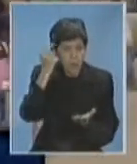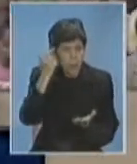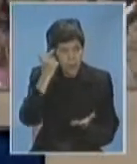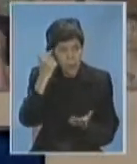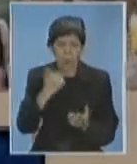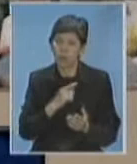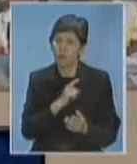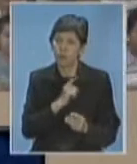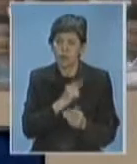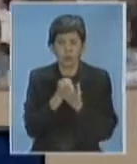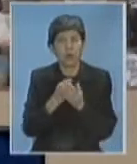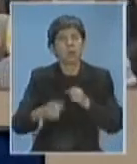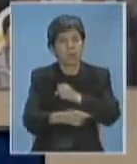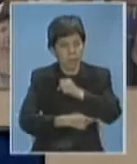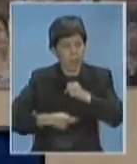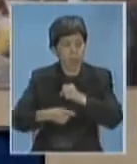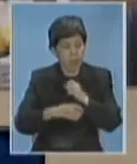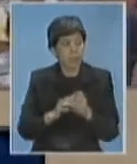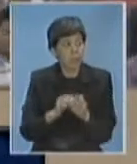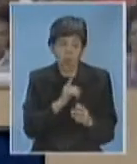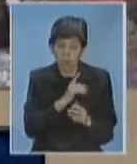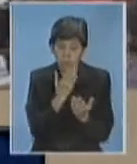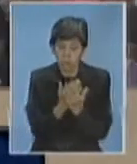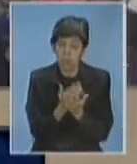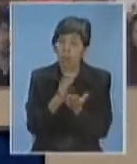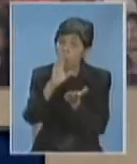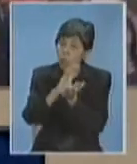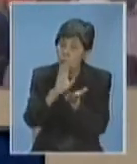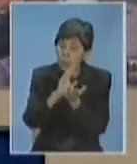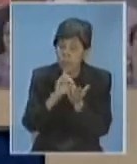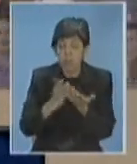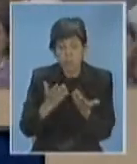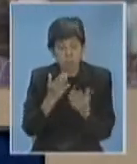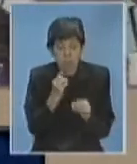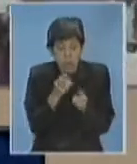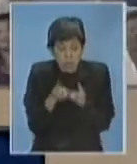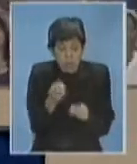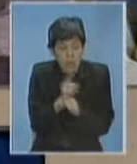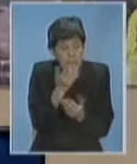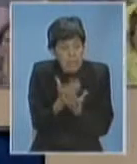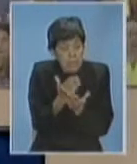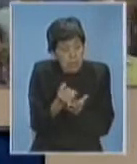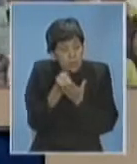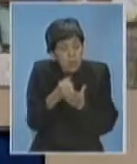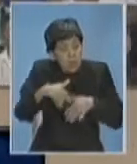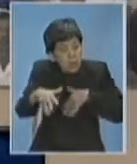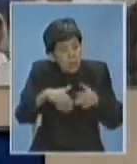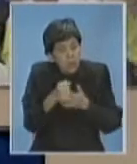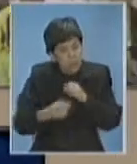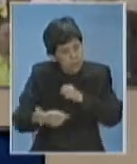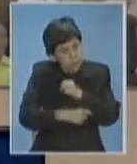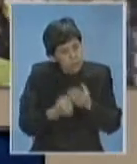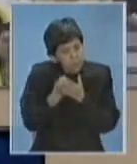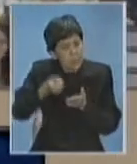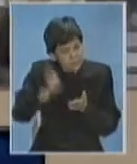ะที่จะดูแลช่วยเหลือชาวนาแต่ว่าภาระงบประมาณที่มีต่อประเทศนี้เนี่ยทำอย่างไรให้เม็ดเงินถึงพี่น้องเกษตรกรชาวนาอย่าง